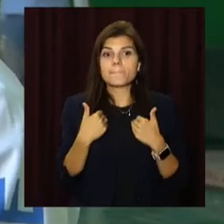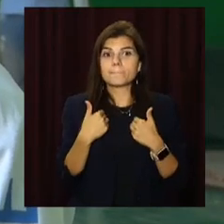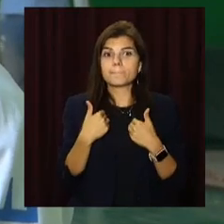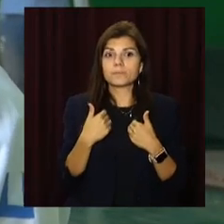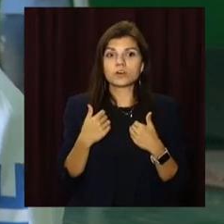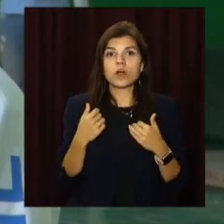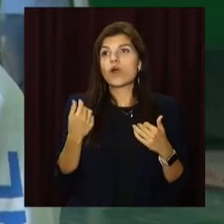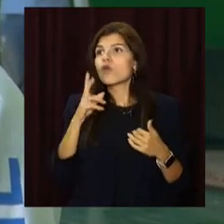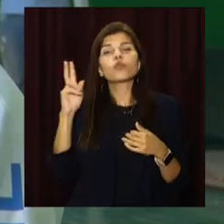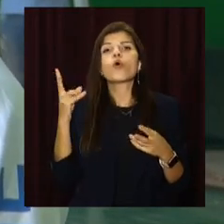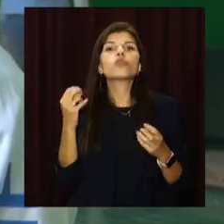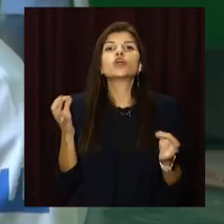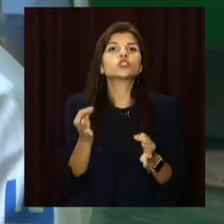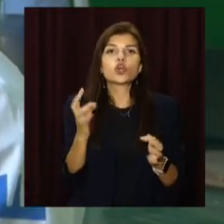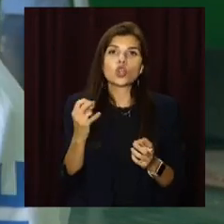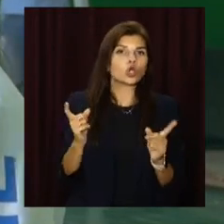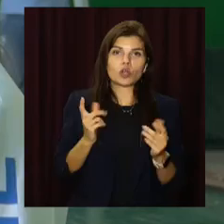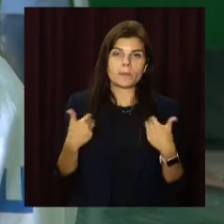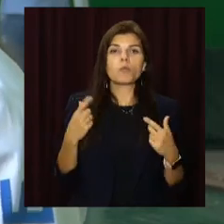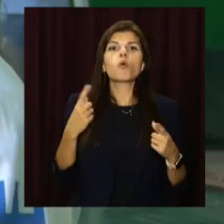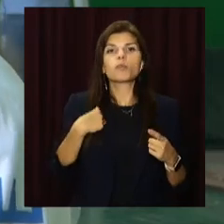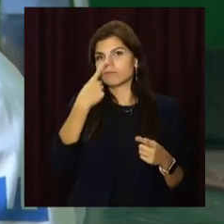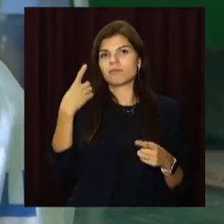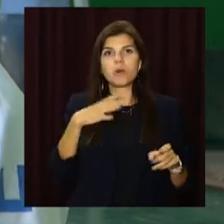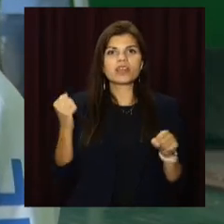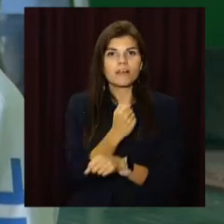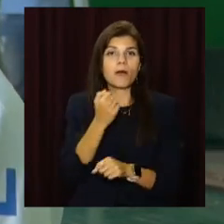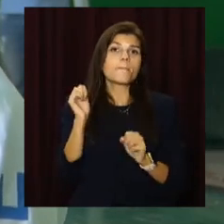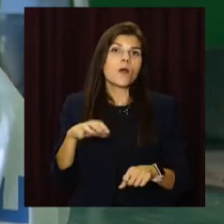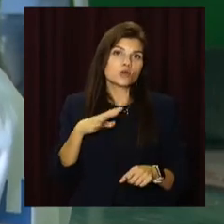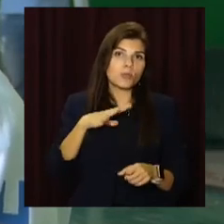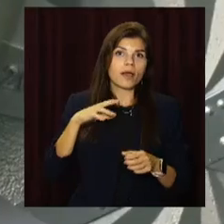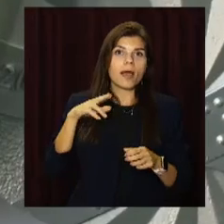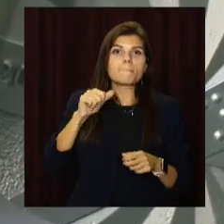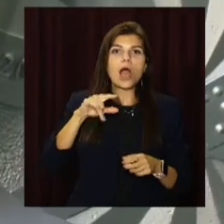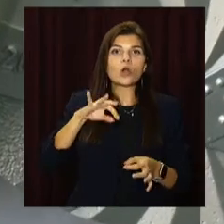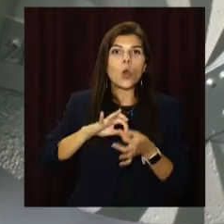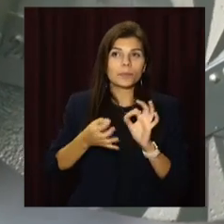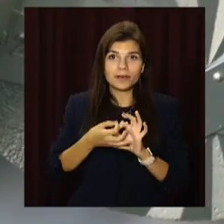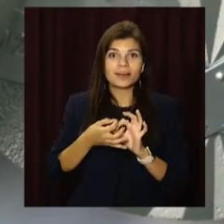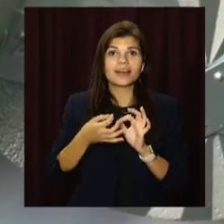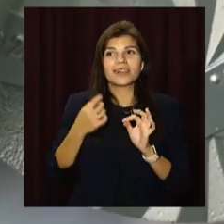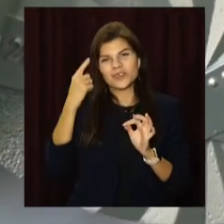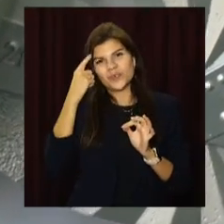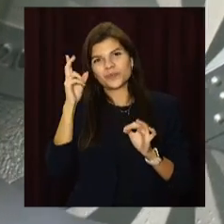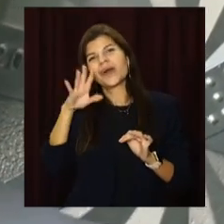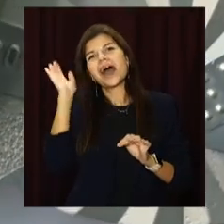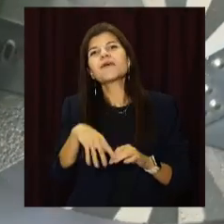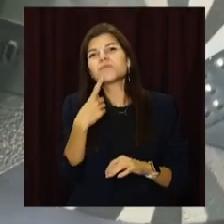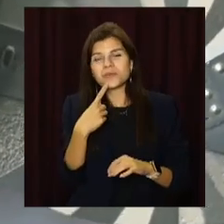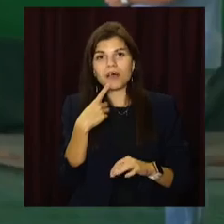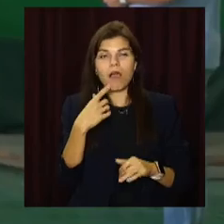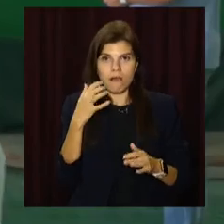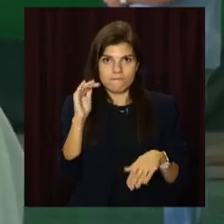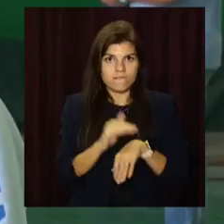ніхто нічого не чекав через травму. І так, може, взяли як авансом на ці паралімпійські ігри. Але мені вдалося взяти 3